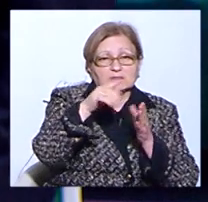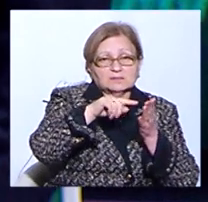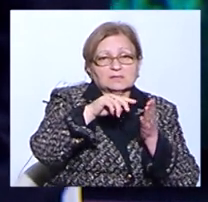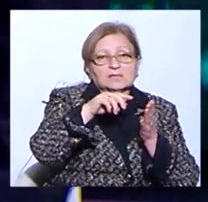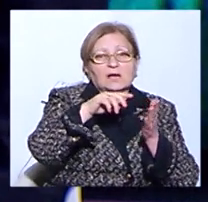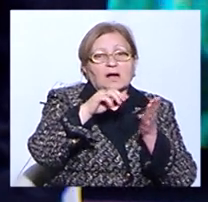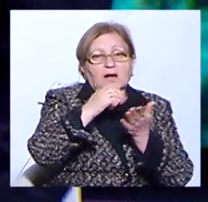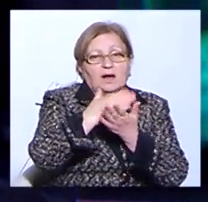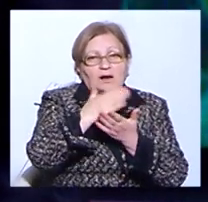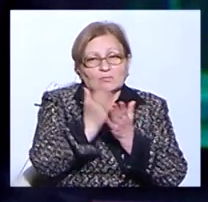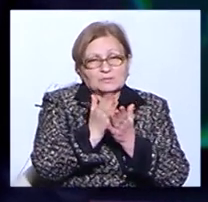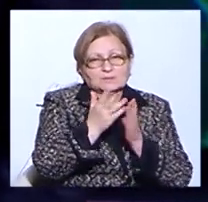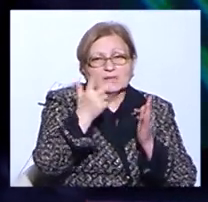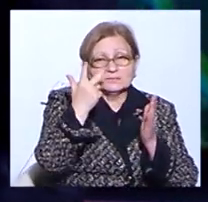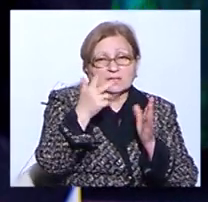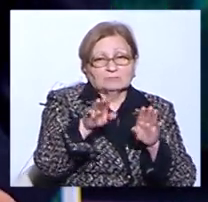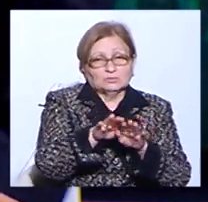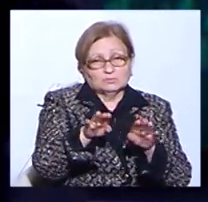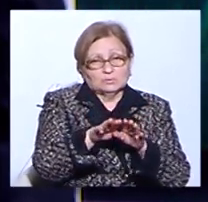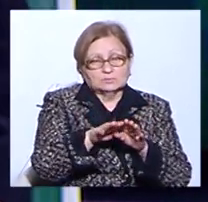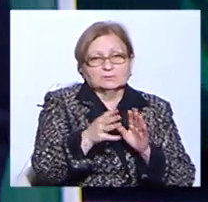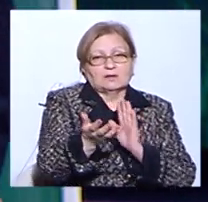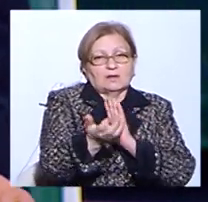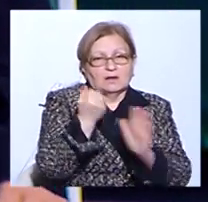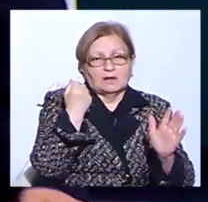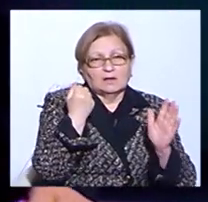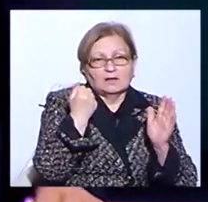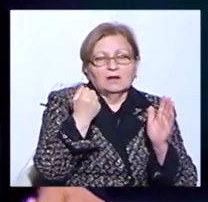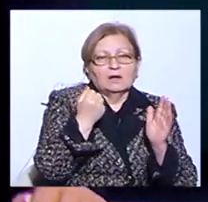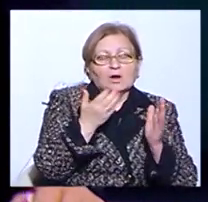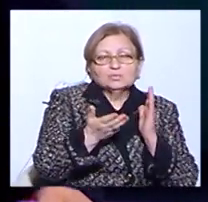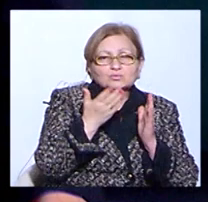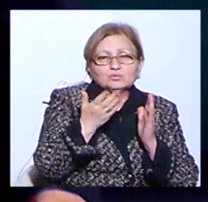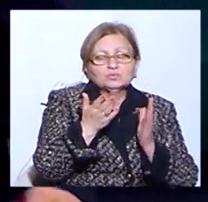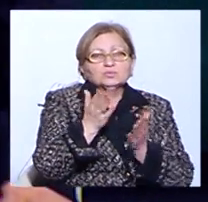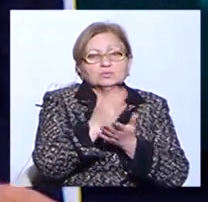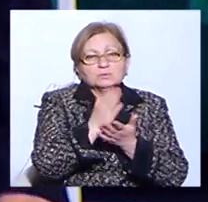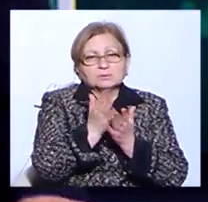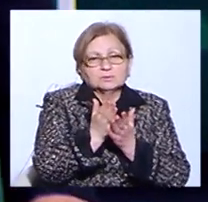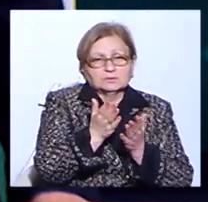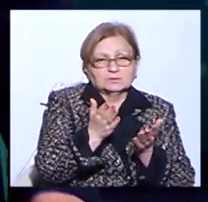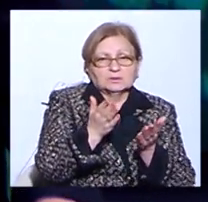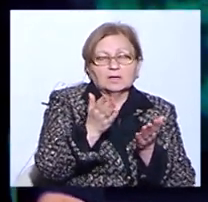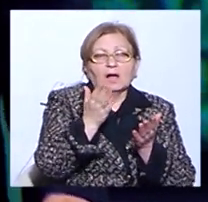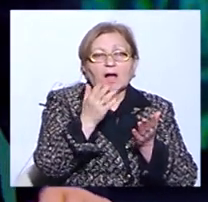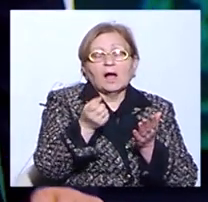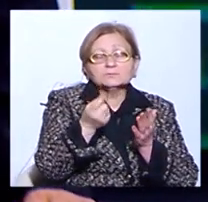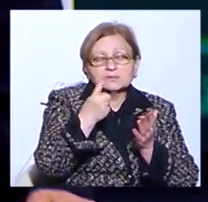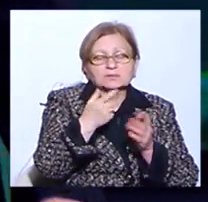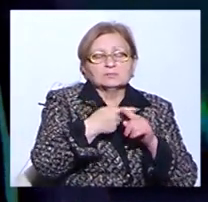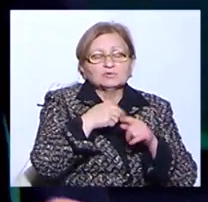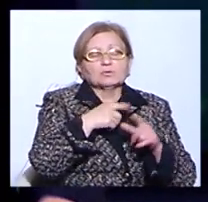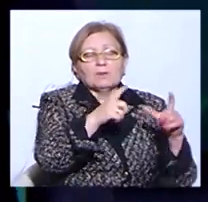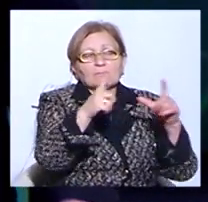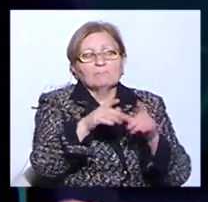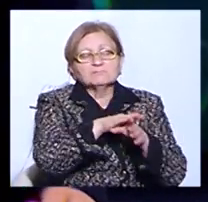და აღებულია 5. კიდევ ისმის კითხვა, თუ 3 ტოლ ნაწილად დაყავი 5 როგორ აიღებ? მეორე მთელიც ამაკ, მესამე მთელიც